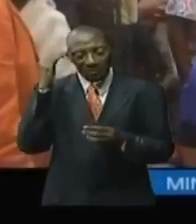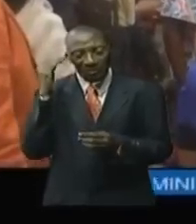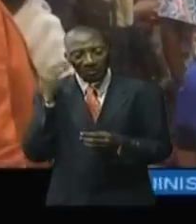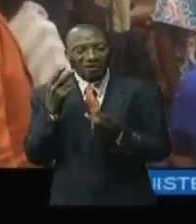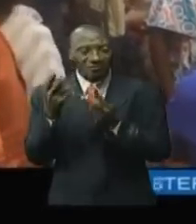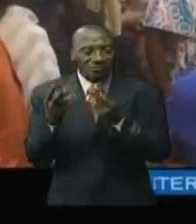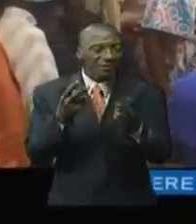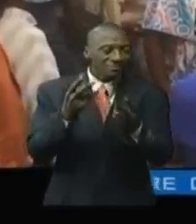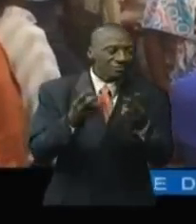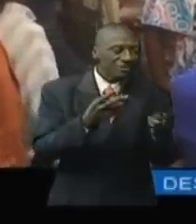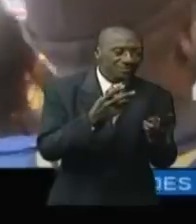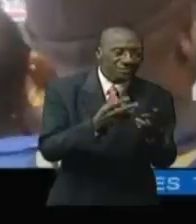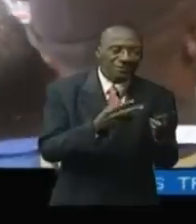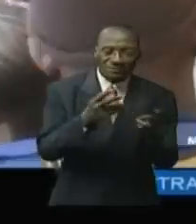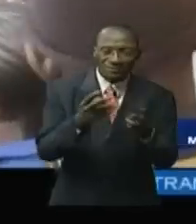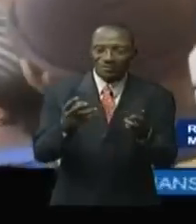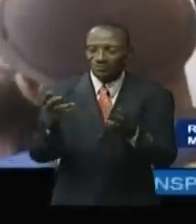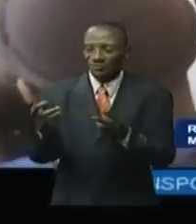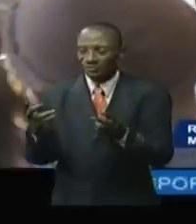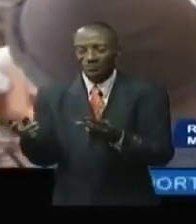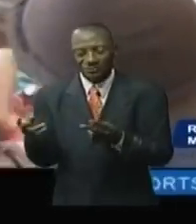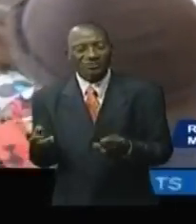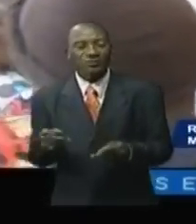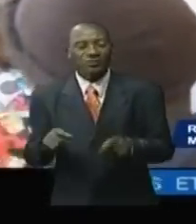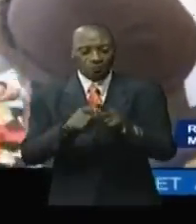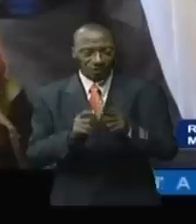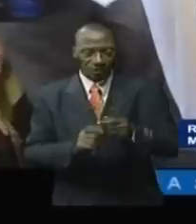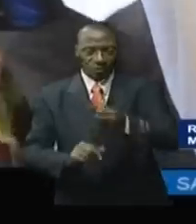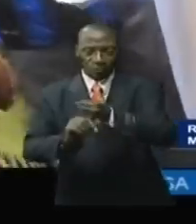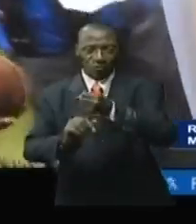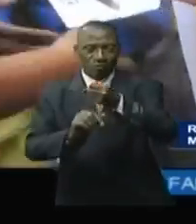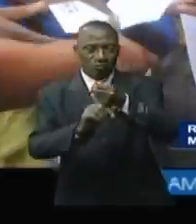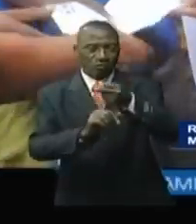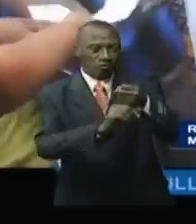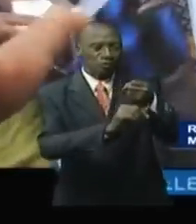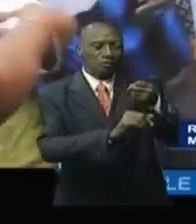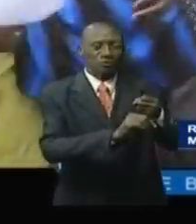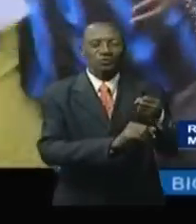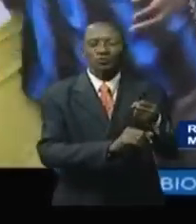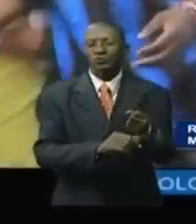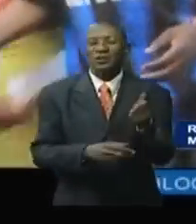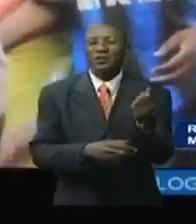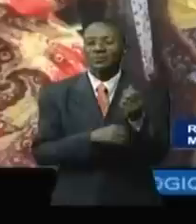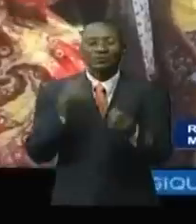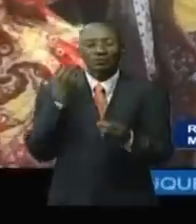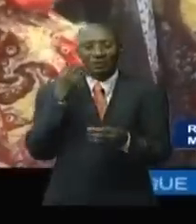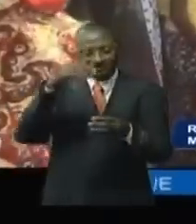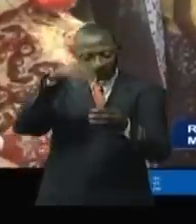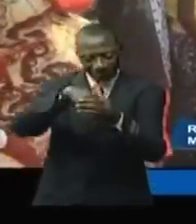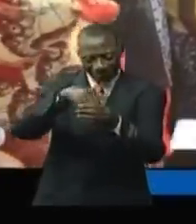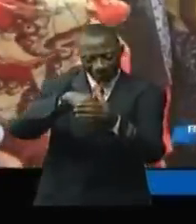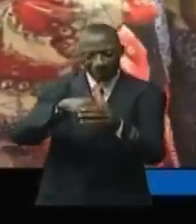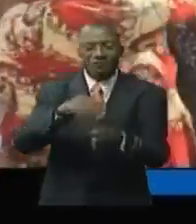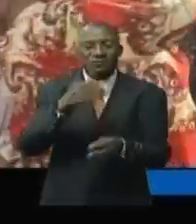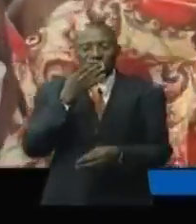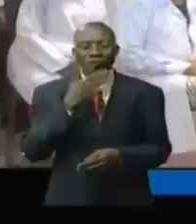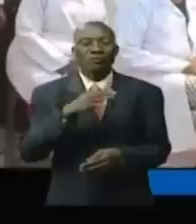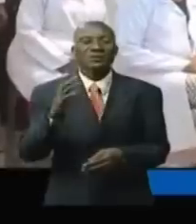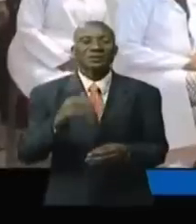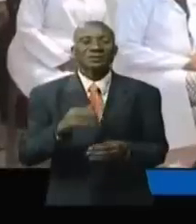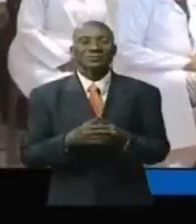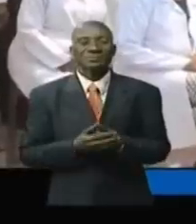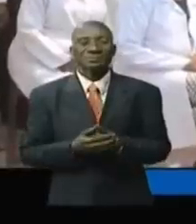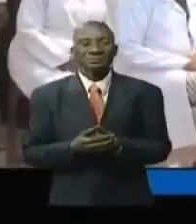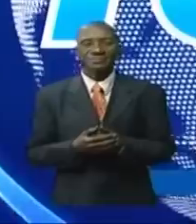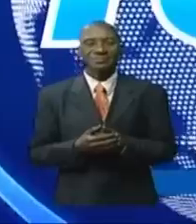scientifique et innovation technologique, José Mpanda Kabangu, a procédé au paiement des factures d'hospitalisation de plusieurs enfants.